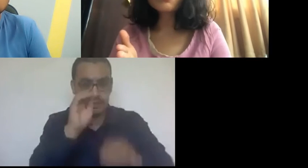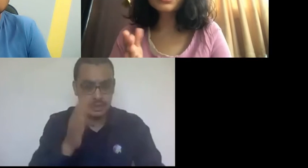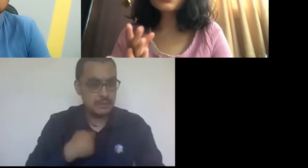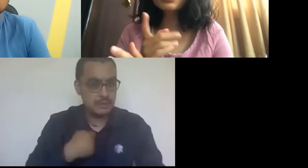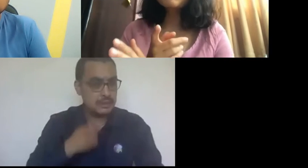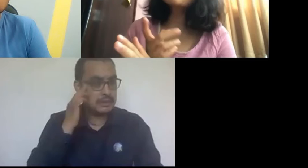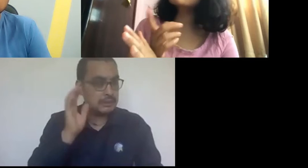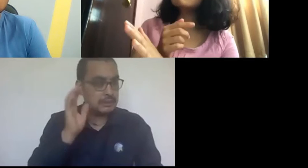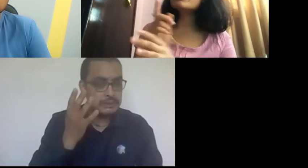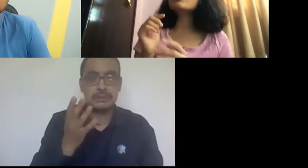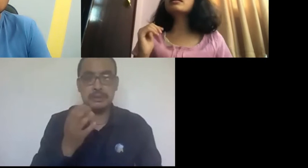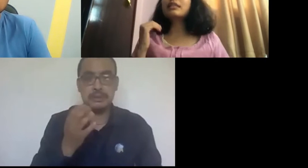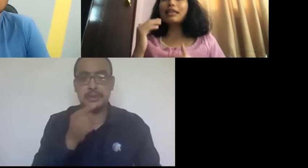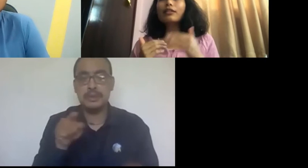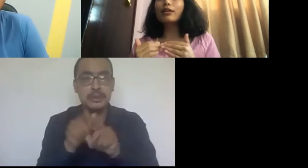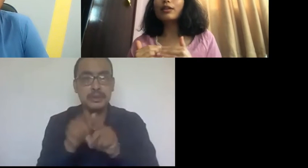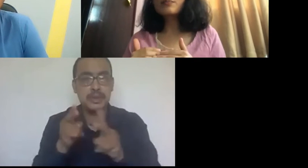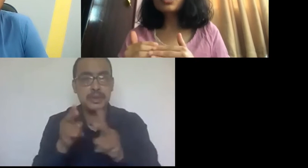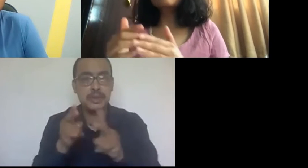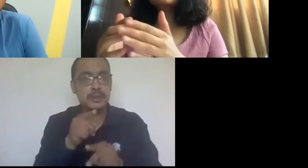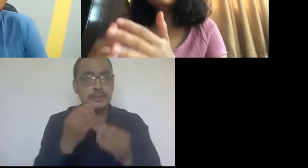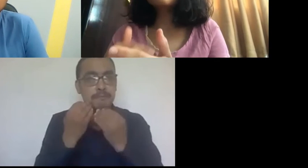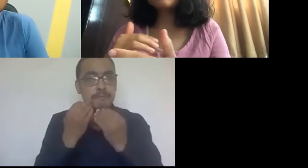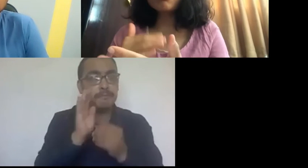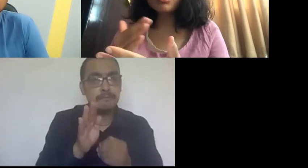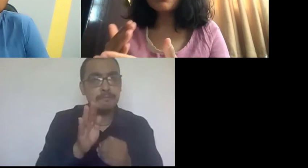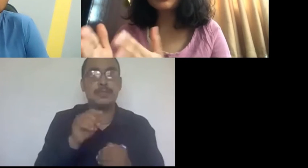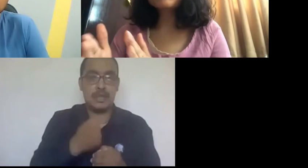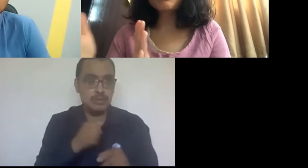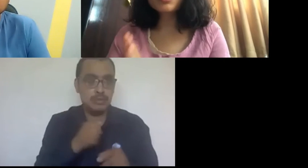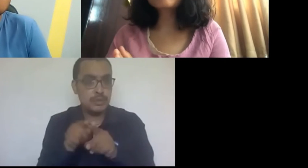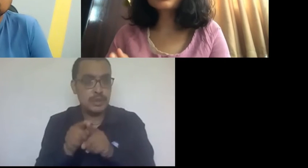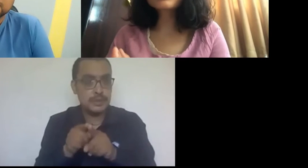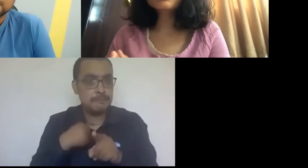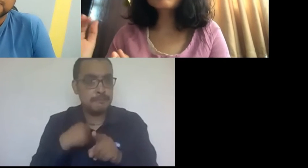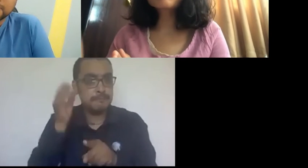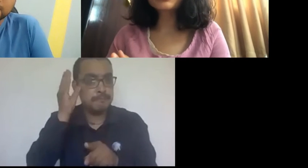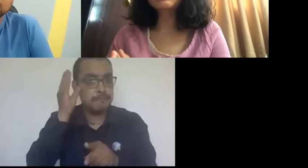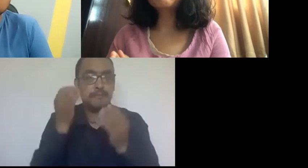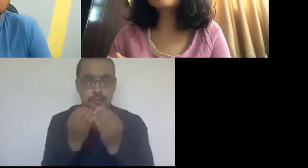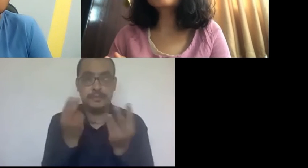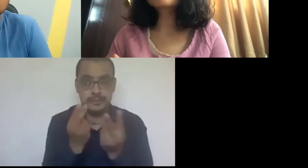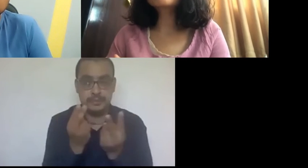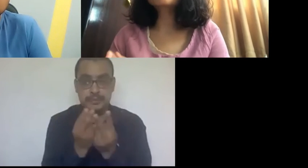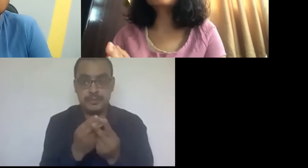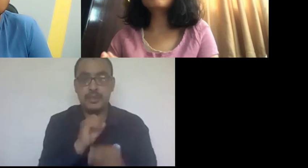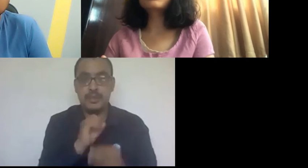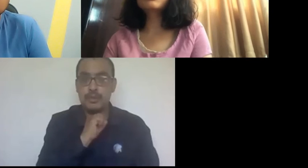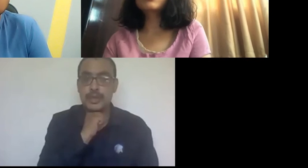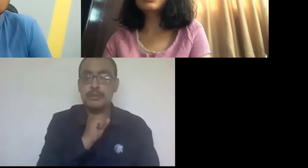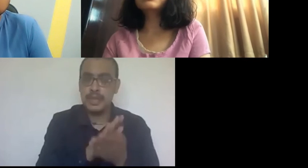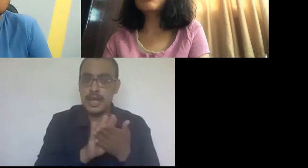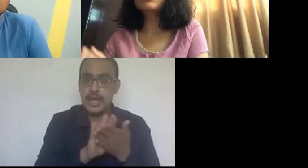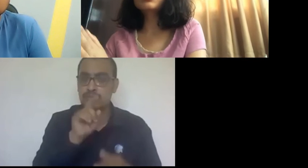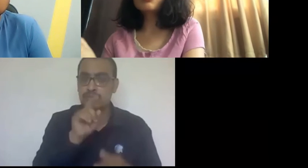छ भने होइन उसले उसकोमा पनि मैले चाहिँ याद गरेको, जस्तै अब भनौँ न हामी ओल्ड एज मा कुरा गर्दाखेरि अब